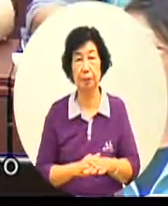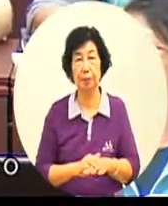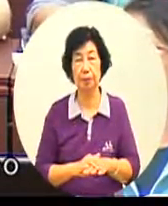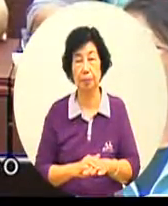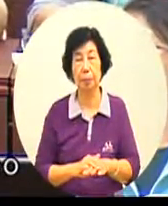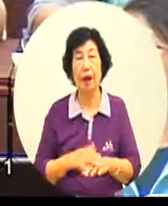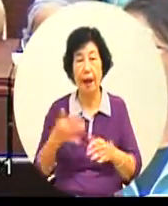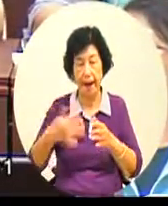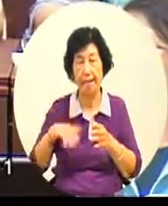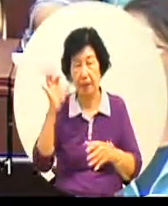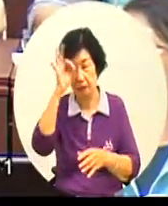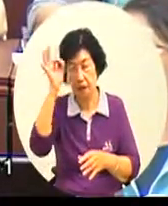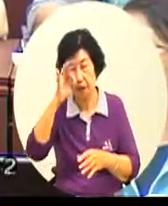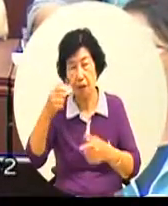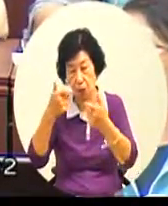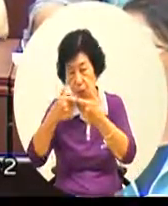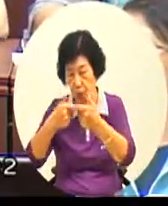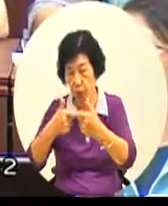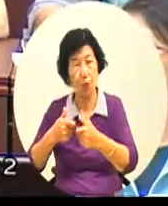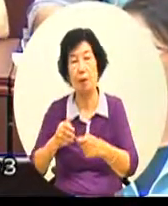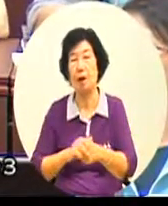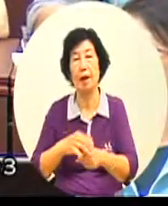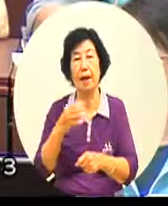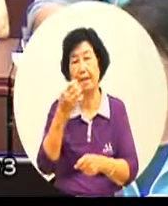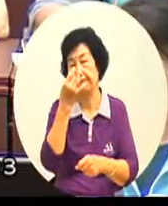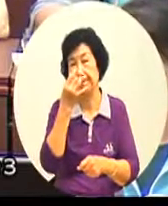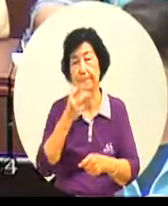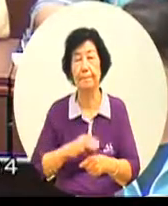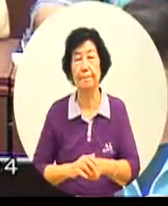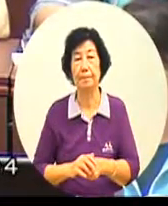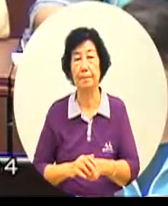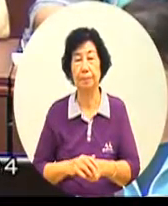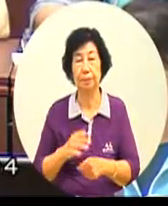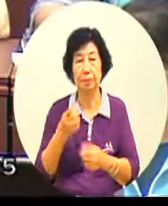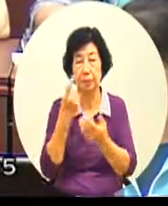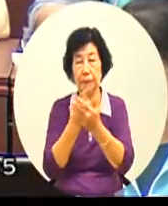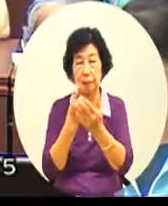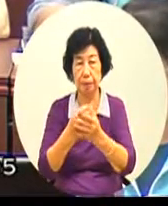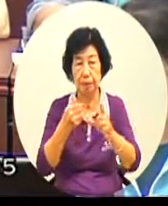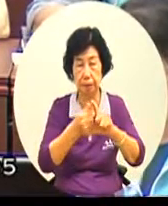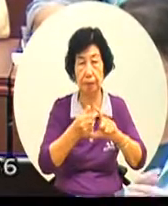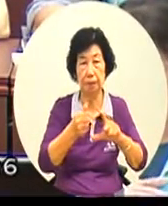找合适的单位，但这个都是我们每一区原则上